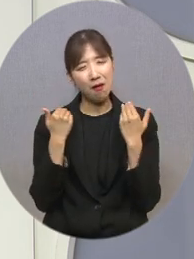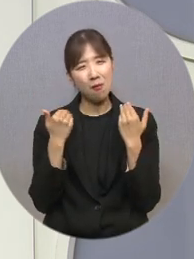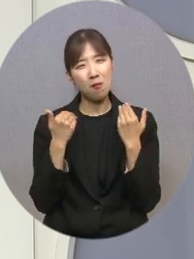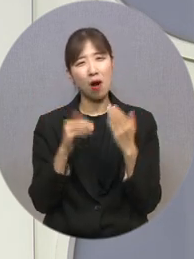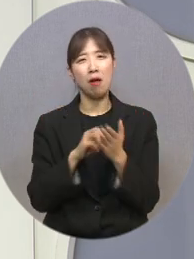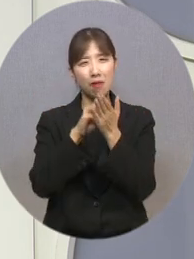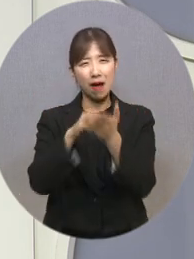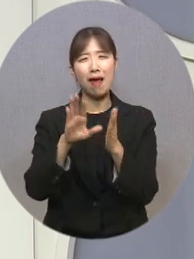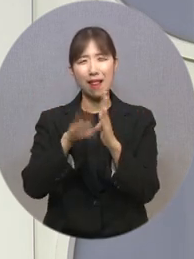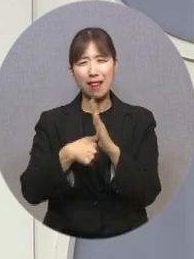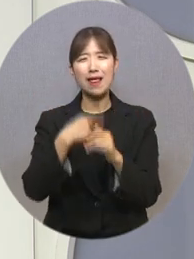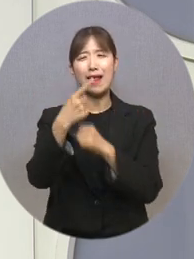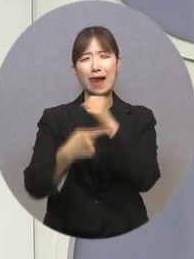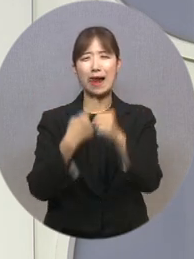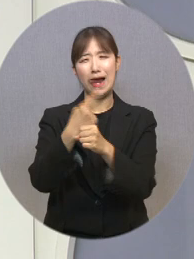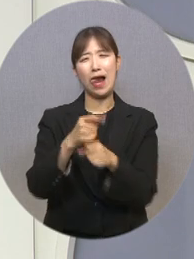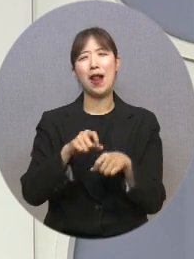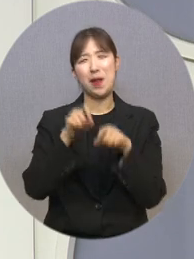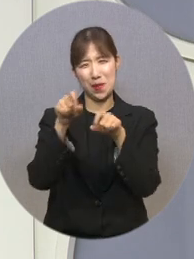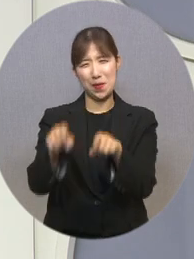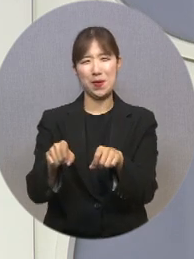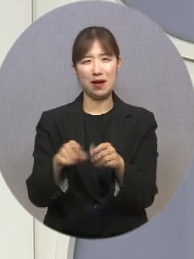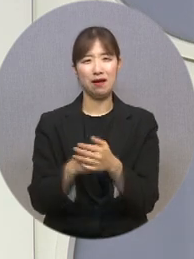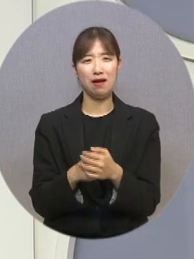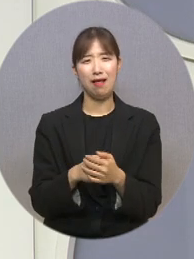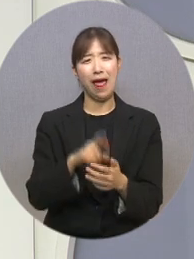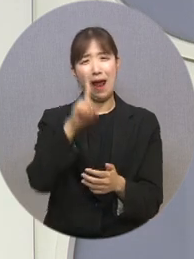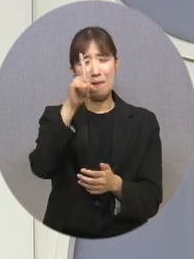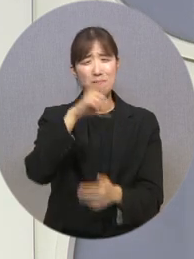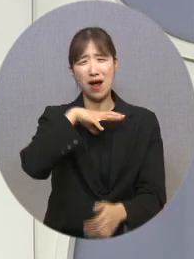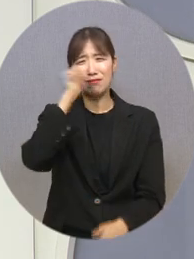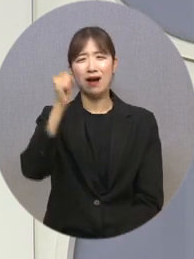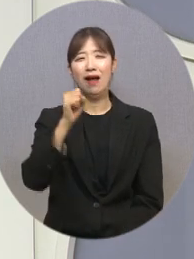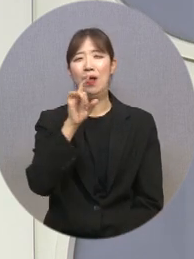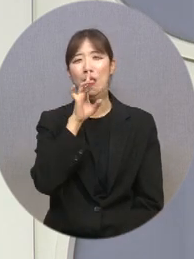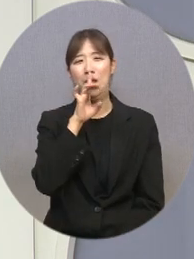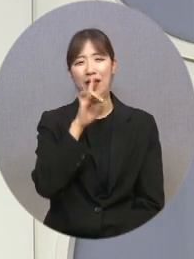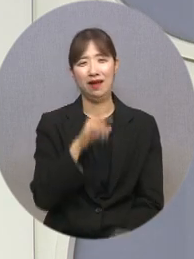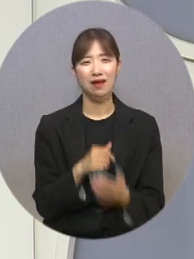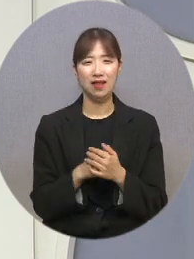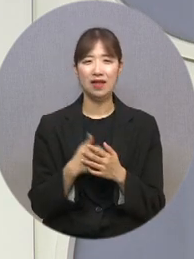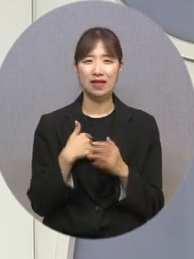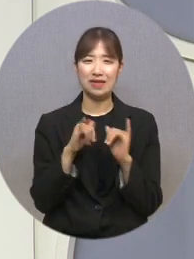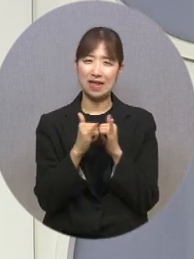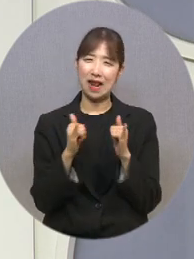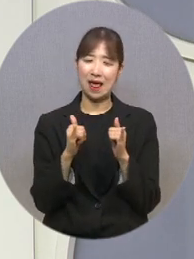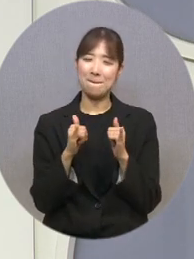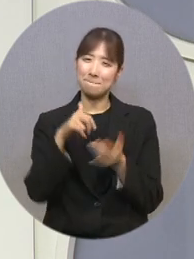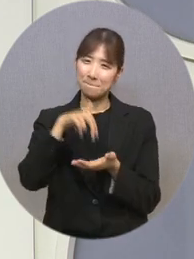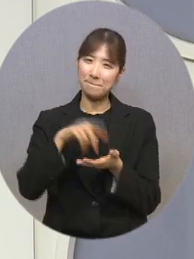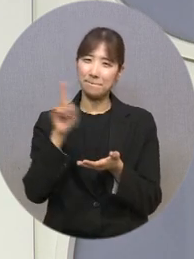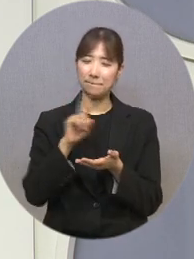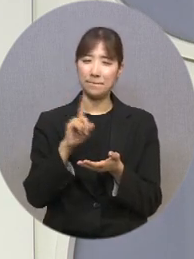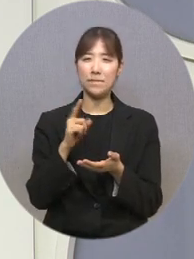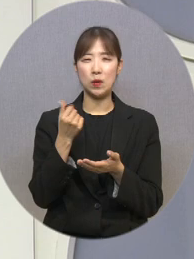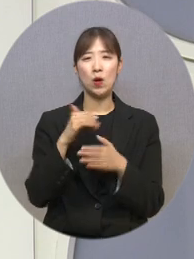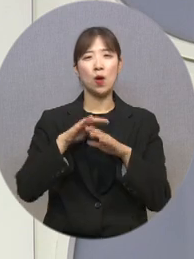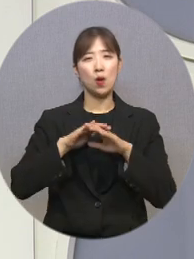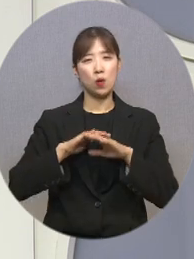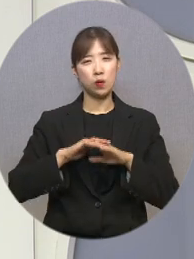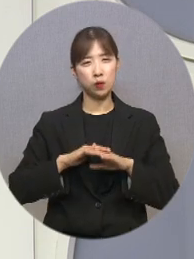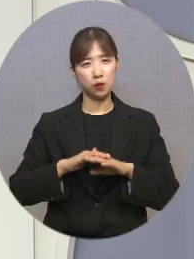그냥 뭐 대학 들어갈 때도 또 1년 또 재수하고요. 저는 뭐 한 번에 되는 게 없더라고요. 아. 그게 사람으로 따지면 어떤 숙성 기간이 아닌가 싶습니다. 아.